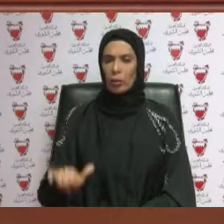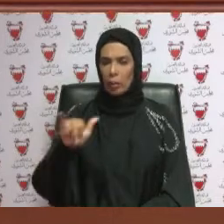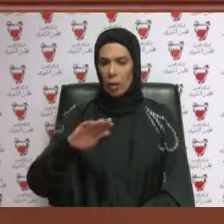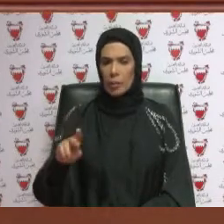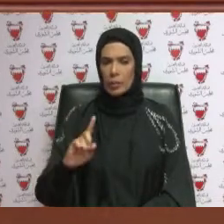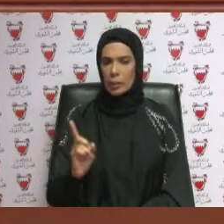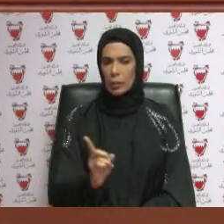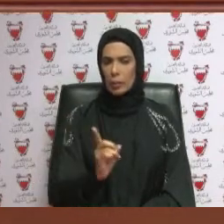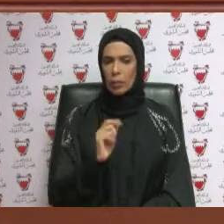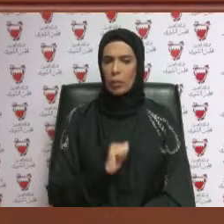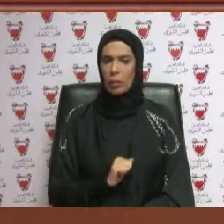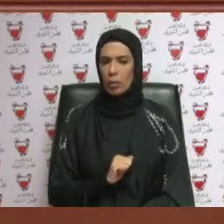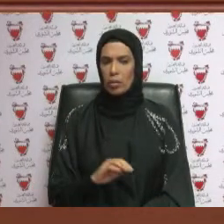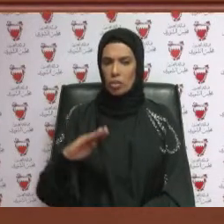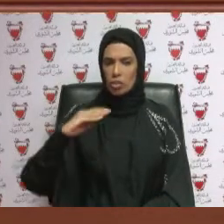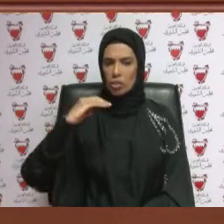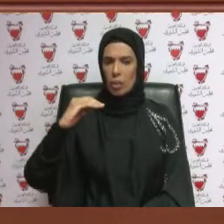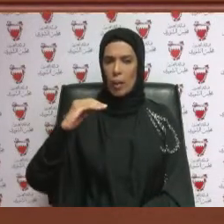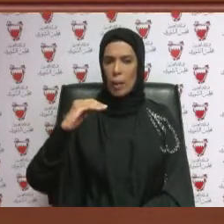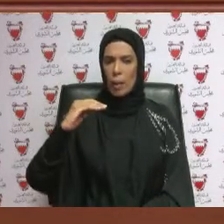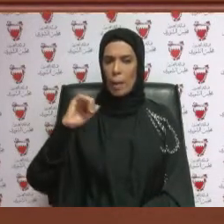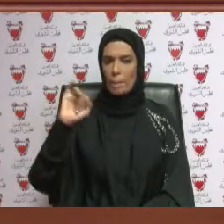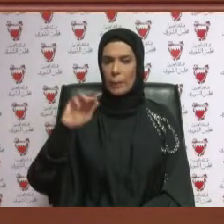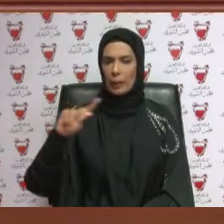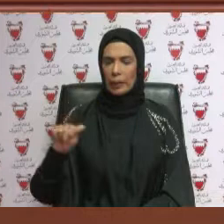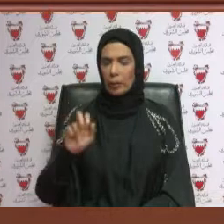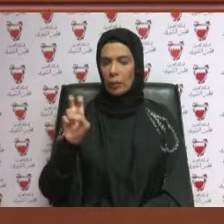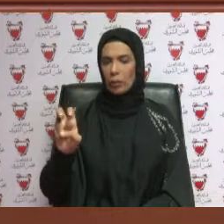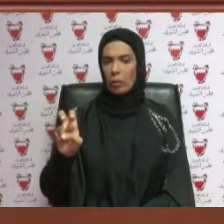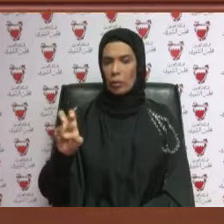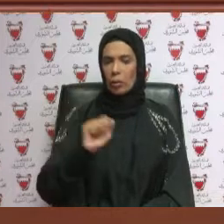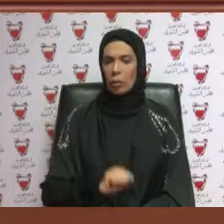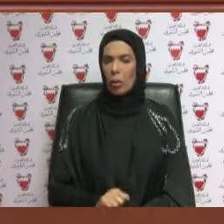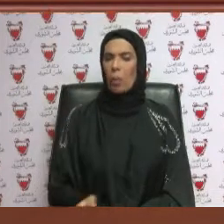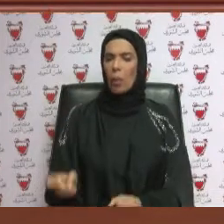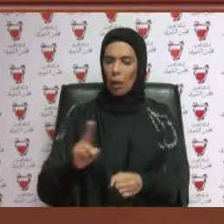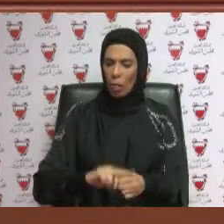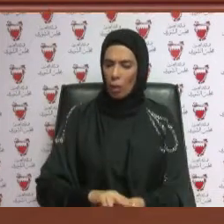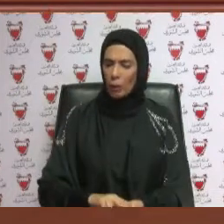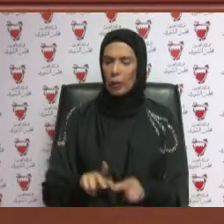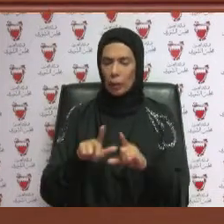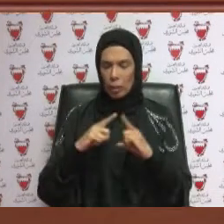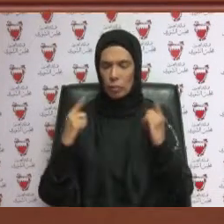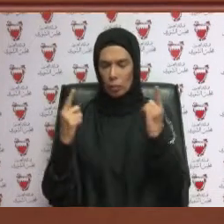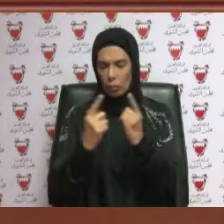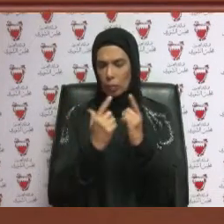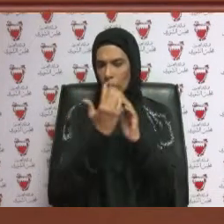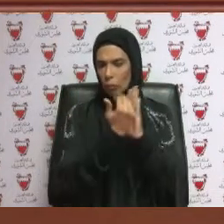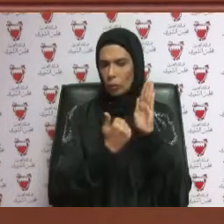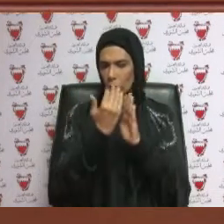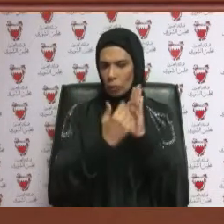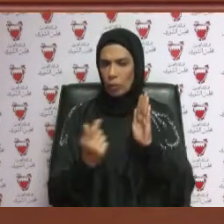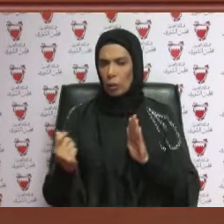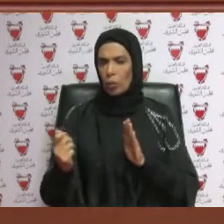إبراهيم حميدان، جميلة علي سلمان. اختار المجلس بإحالته إلى لجنة الشؤون المالية والاقتصادية مع اختار لجنة